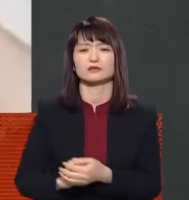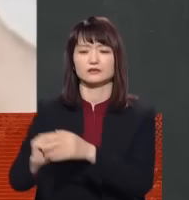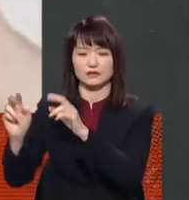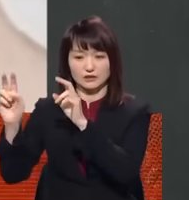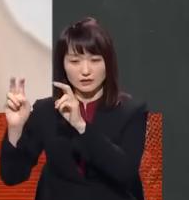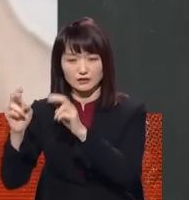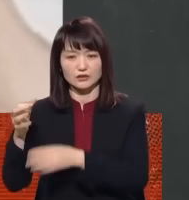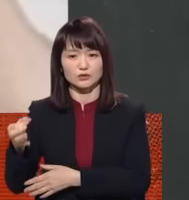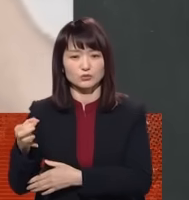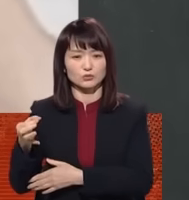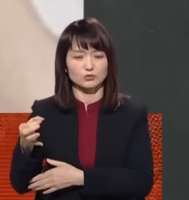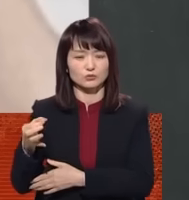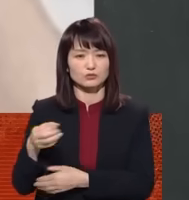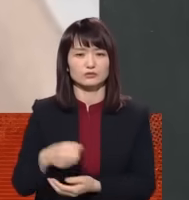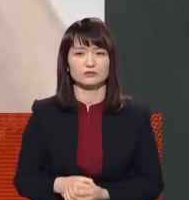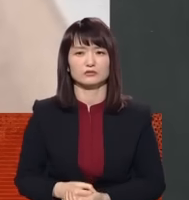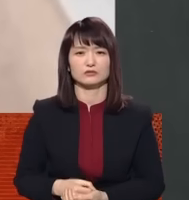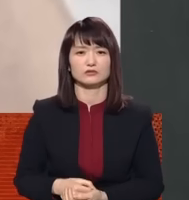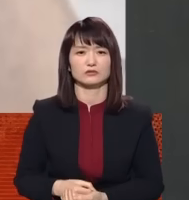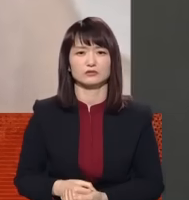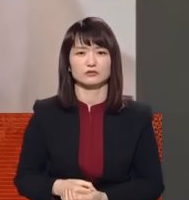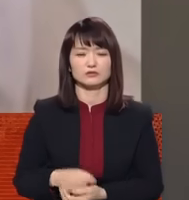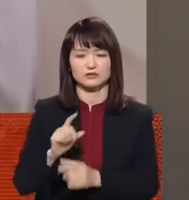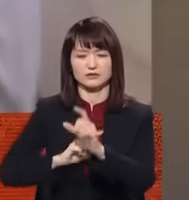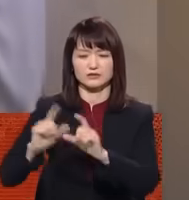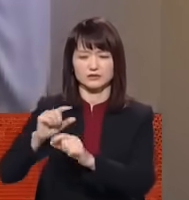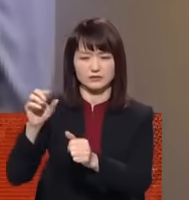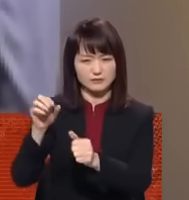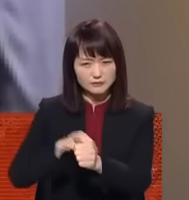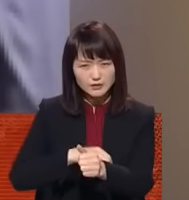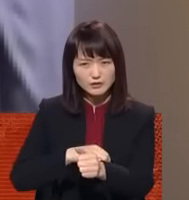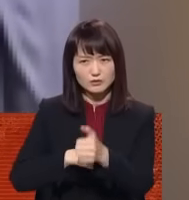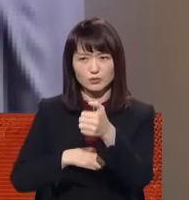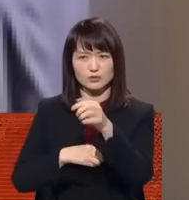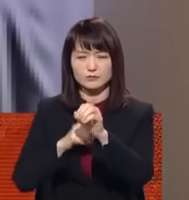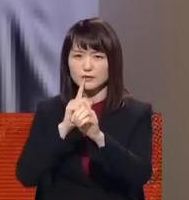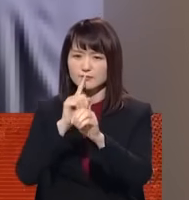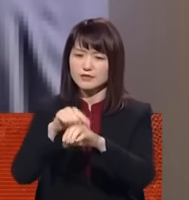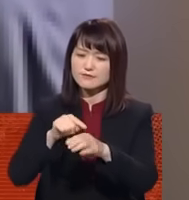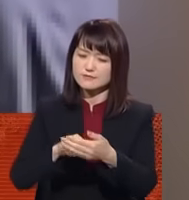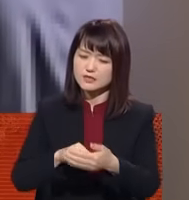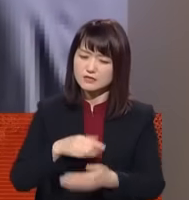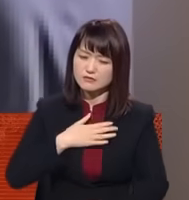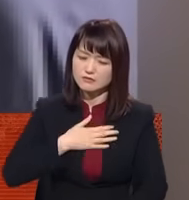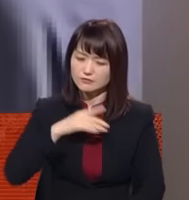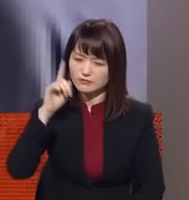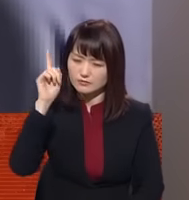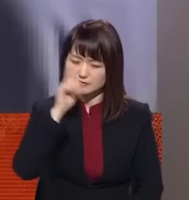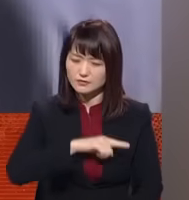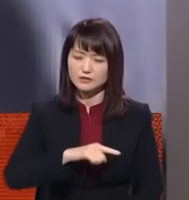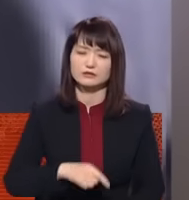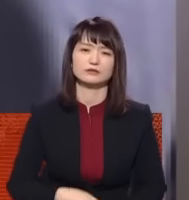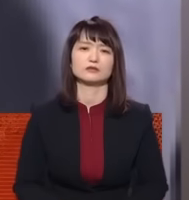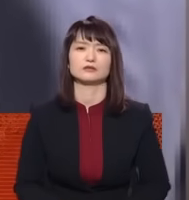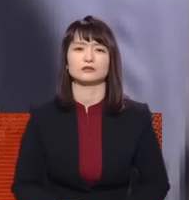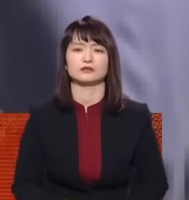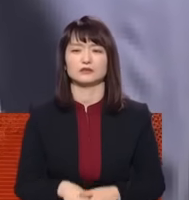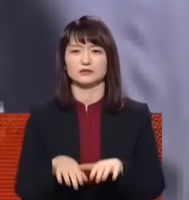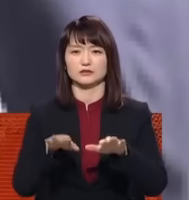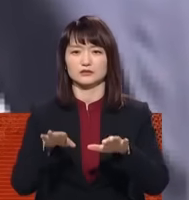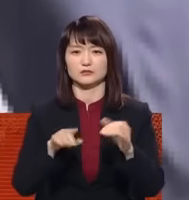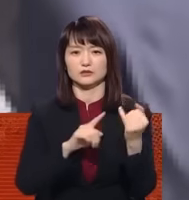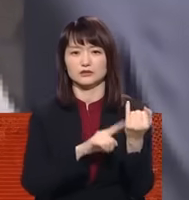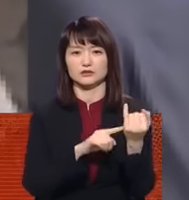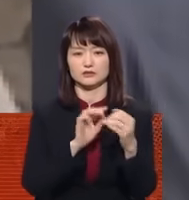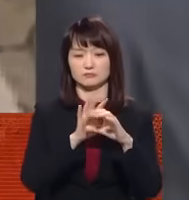뭐 돈을 밝힌다는 둥 또는 뭐 50만 원 이렇게 얘기를 하니까 상당히 속이 또 더 상한 것 같아요. 그래서 이분의 그 의도는